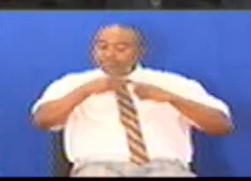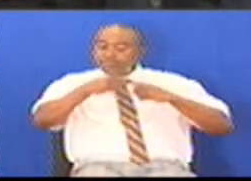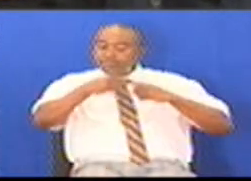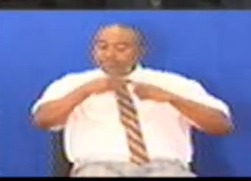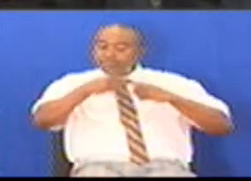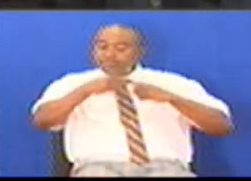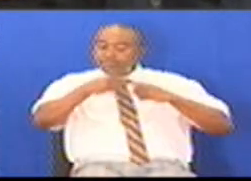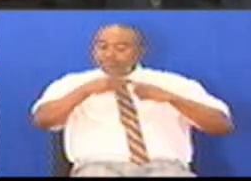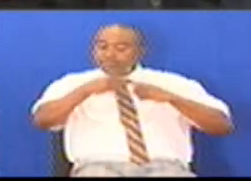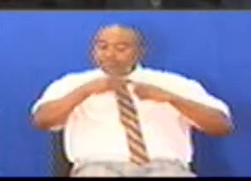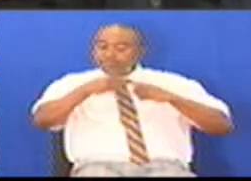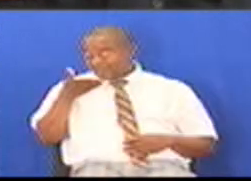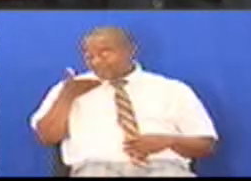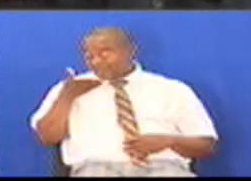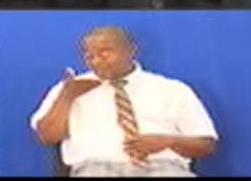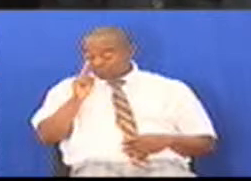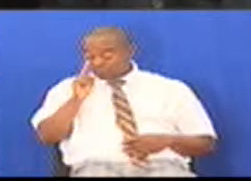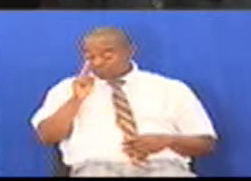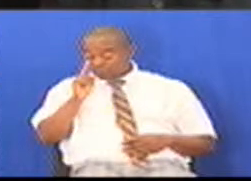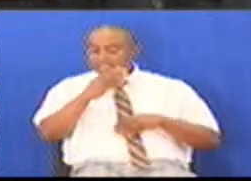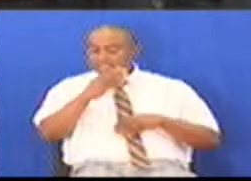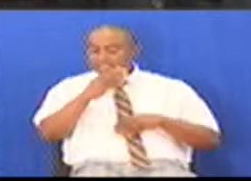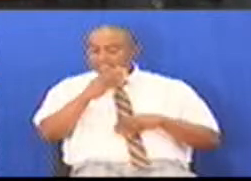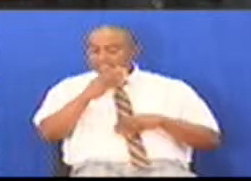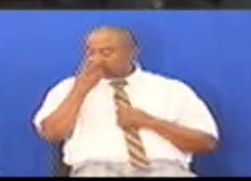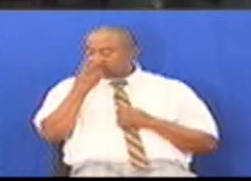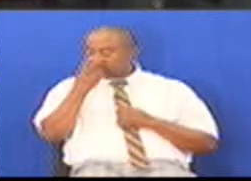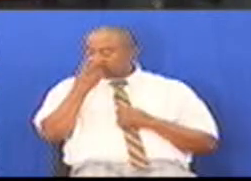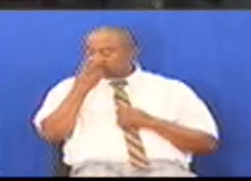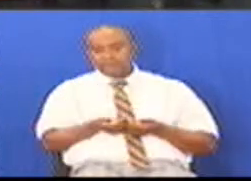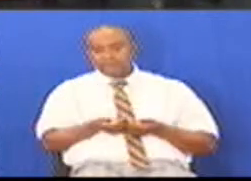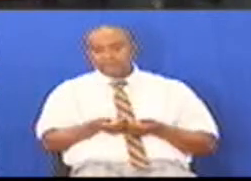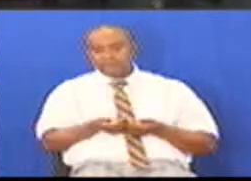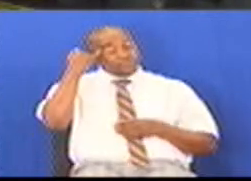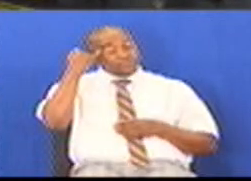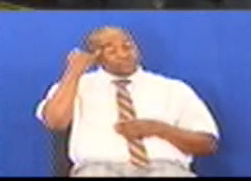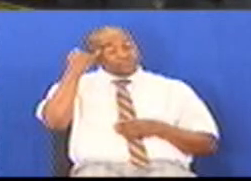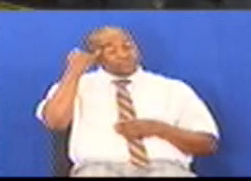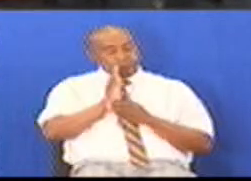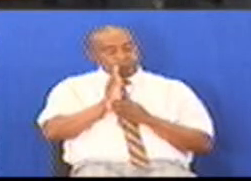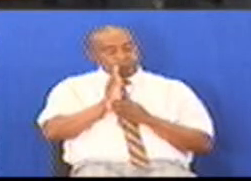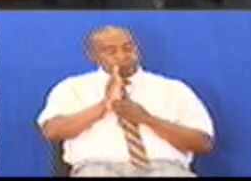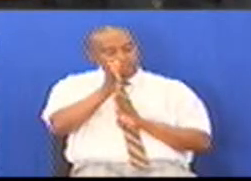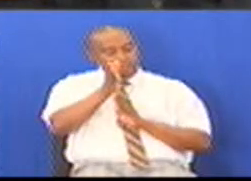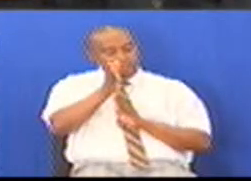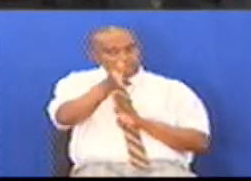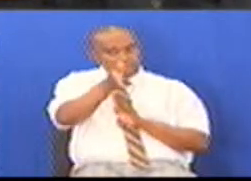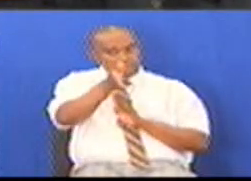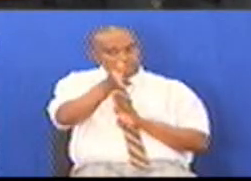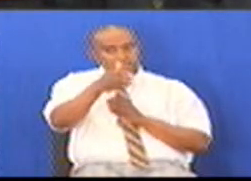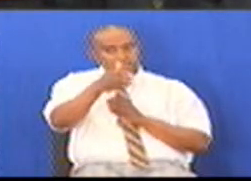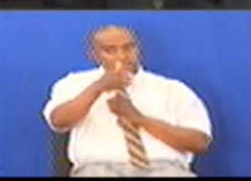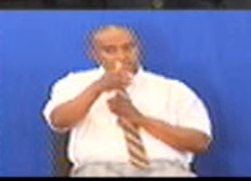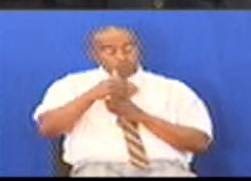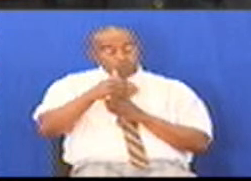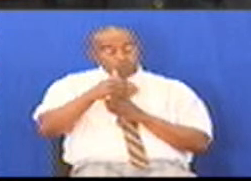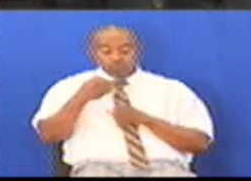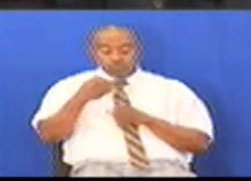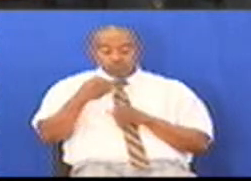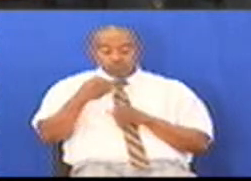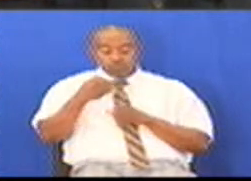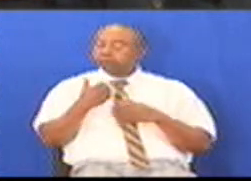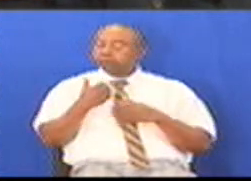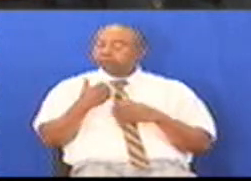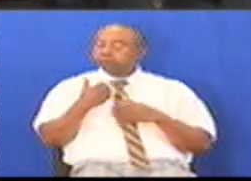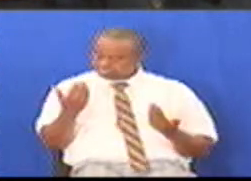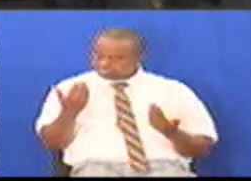serikali iko katika mchakato wa kutafuta mshauri mwelekezi kwa ajili ya kufanya tathmini ya utekelezaji wa mpango wa maendeleo wa taifa wa pili kwa kipindi